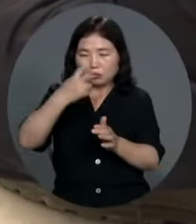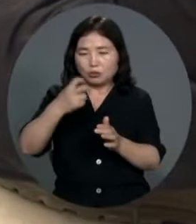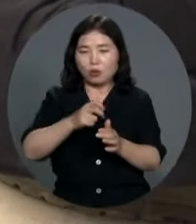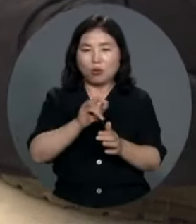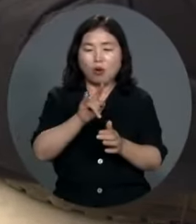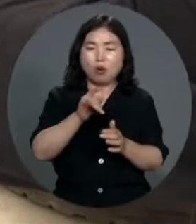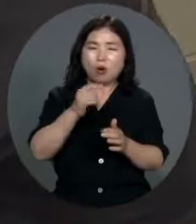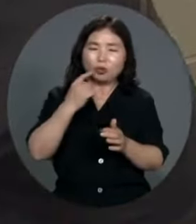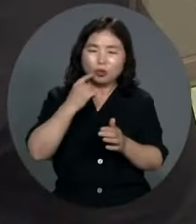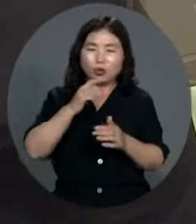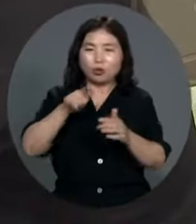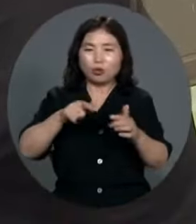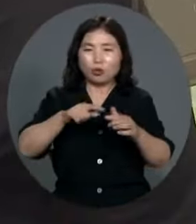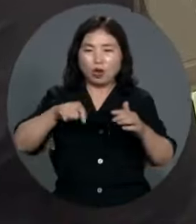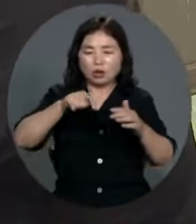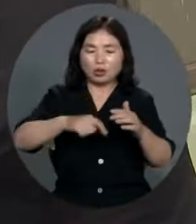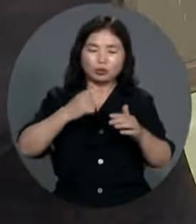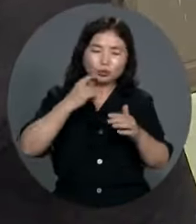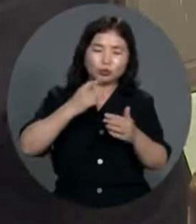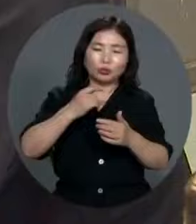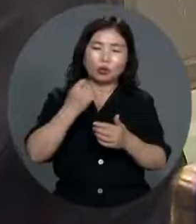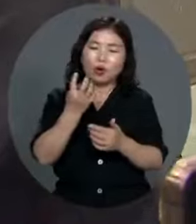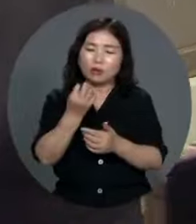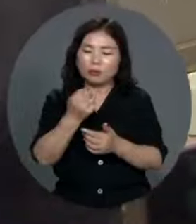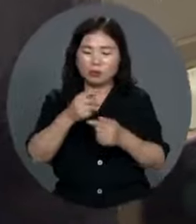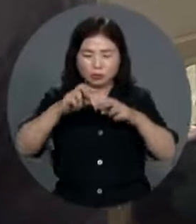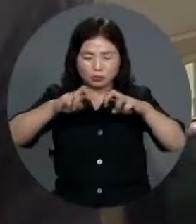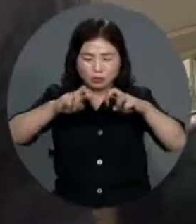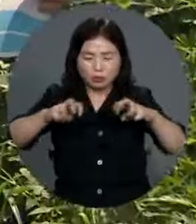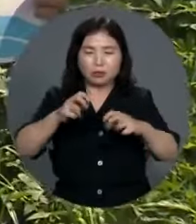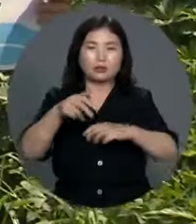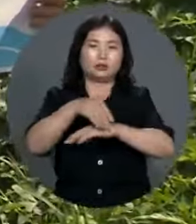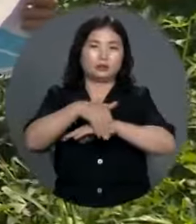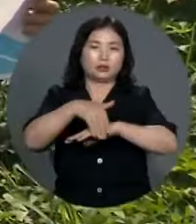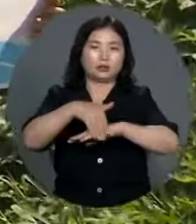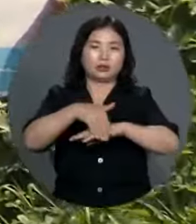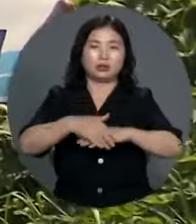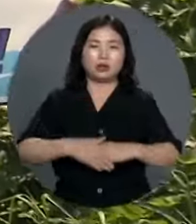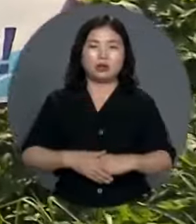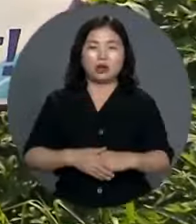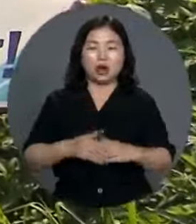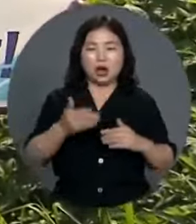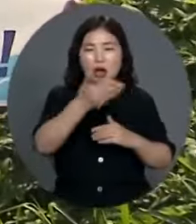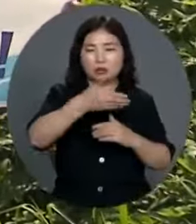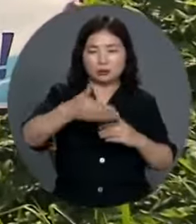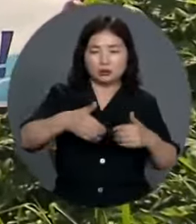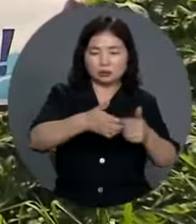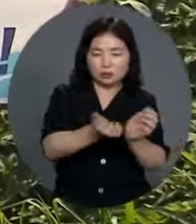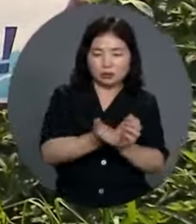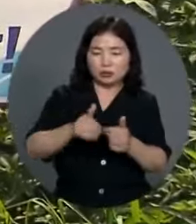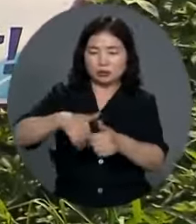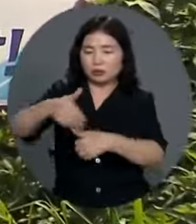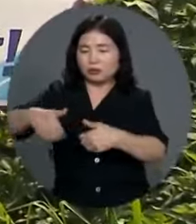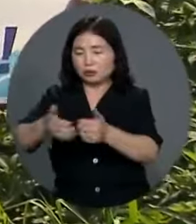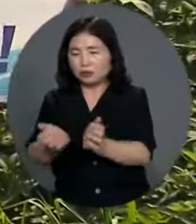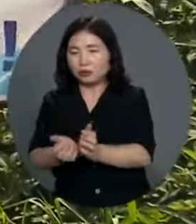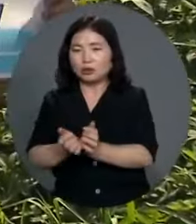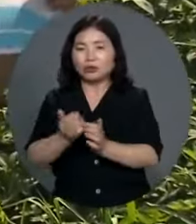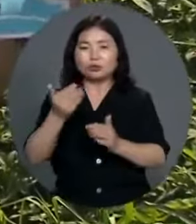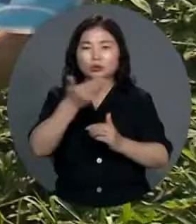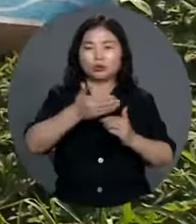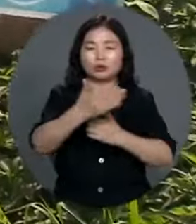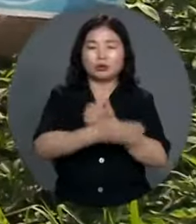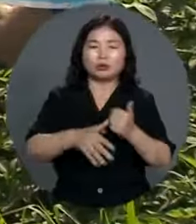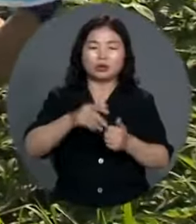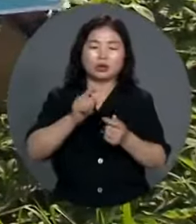원수, 퇴적토의 녹조 독소 농도를 분석할 예정입니다. 대한하천학회와 환경단체들은 녹조가 국민